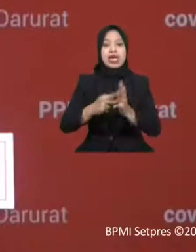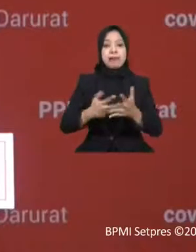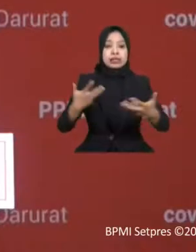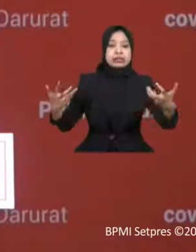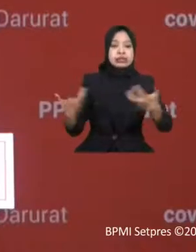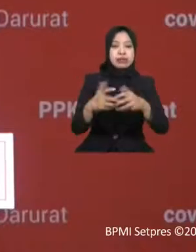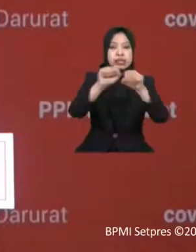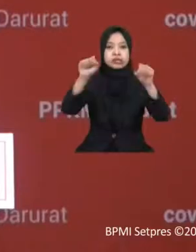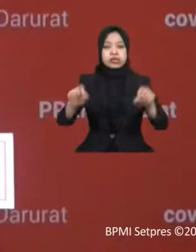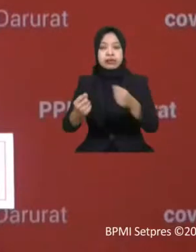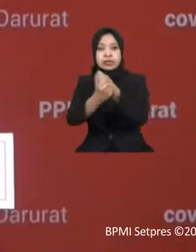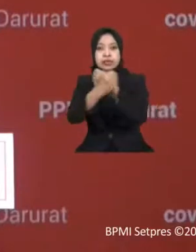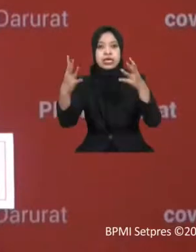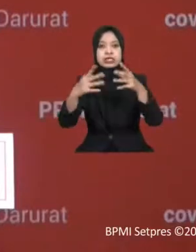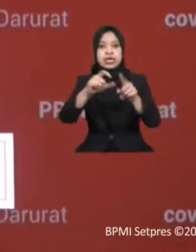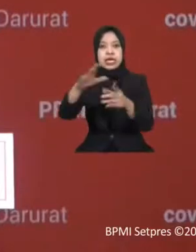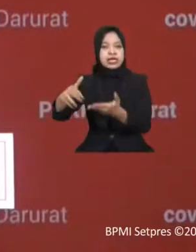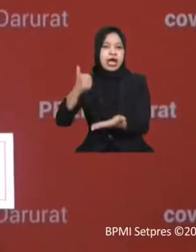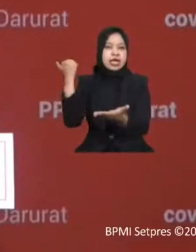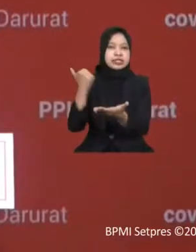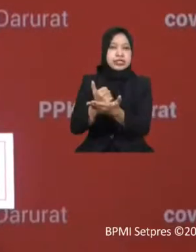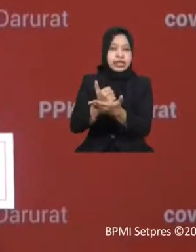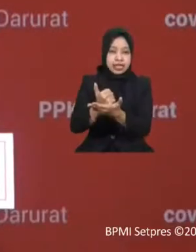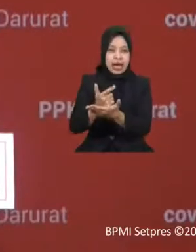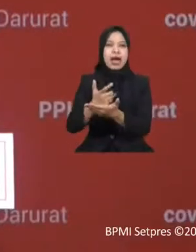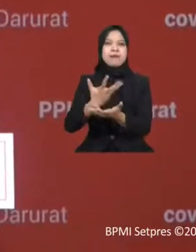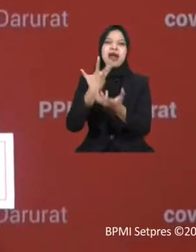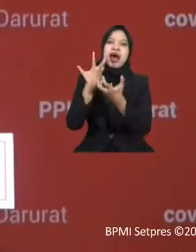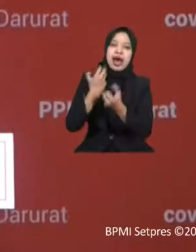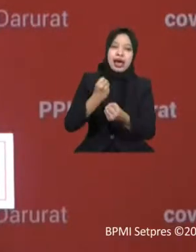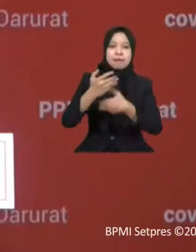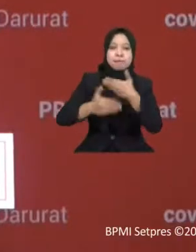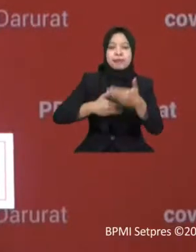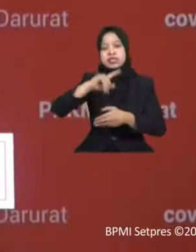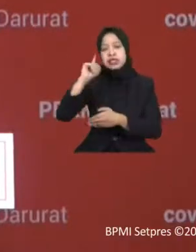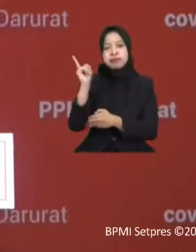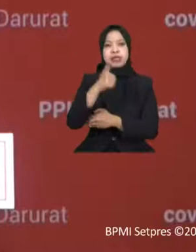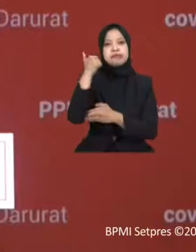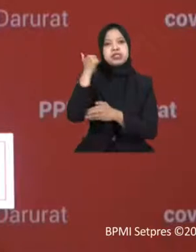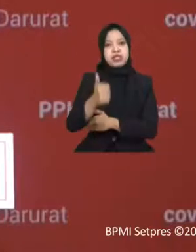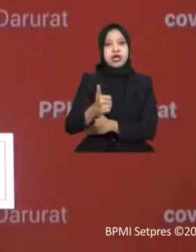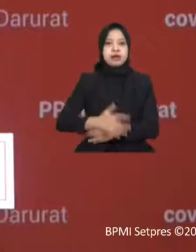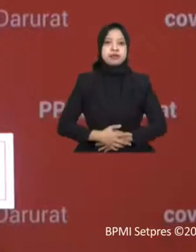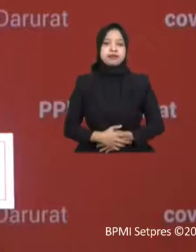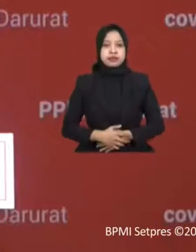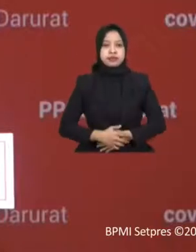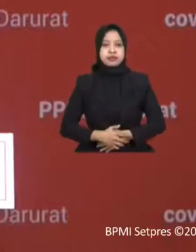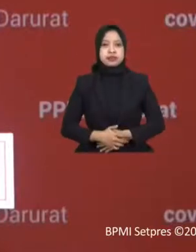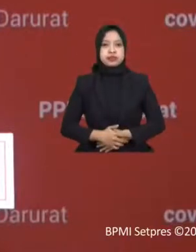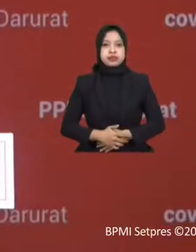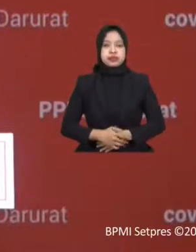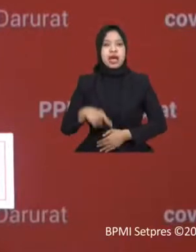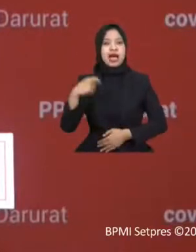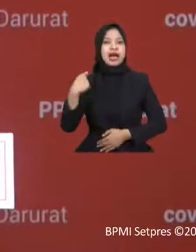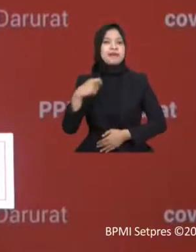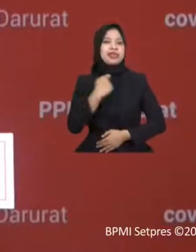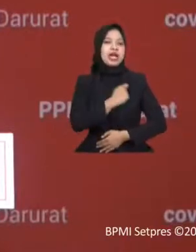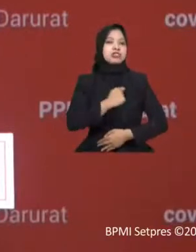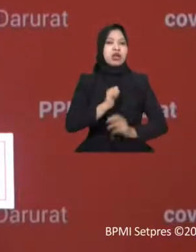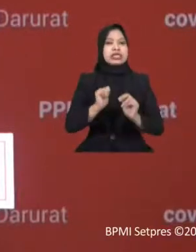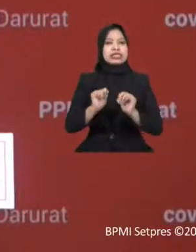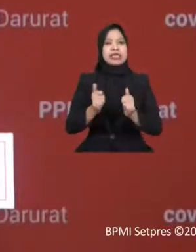selain lebih akurat juga diharapkan semakin cepat Kementerian Sosial